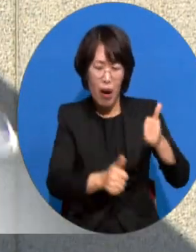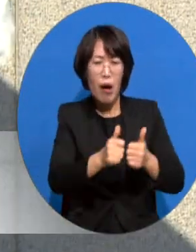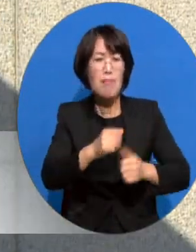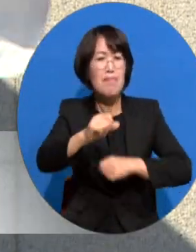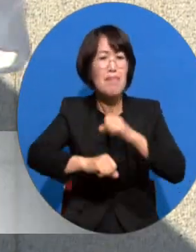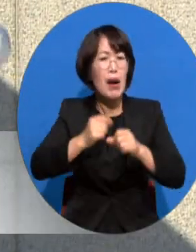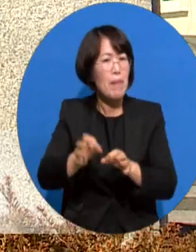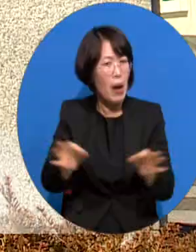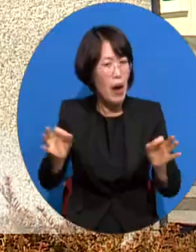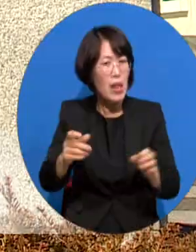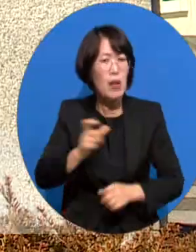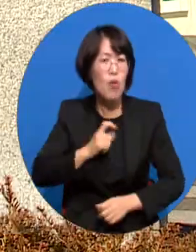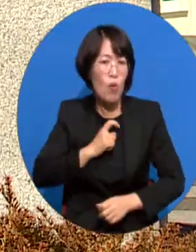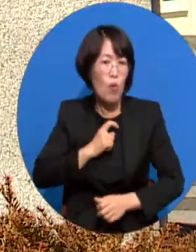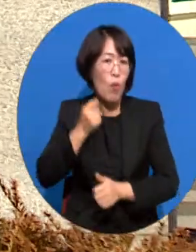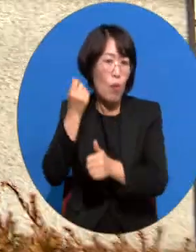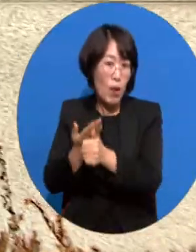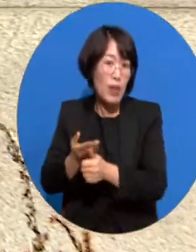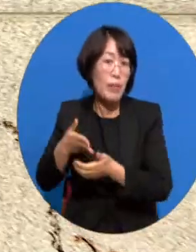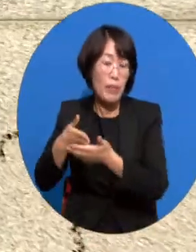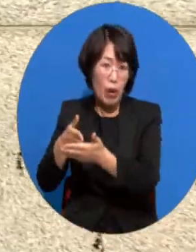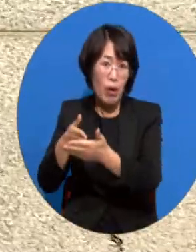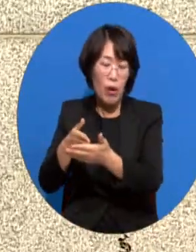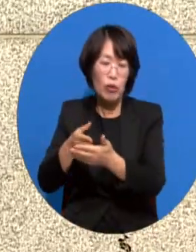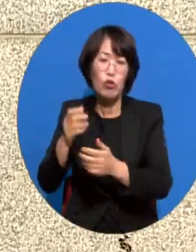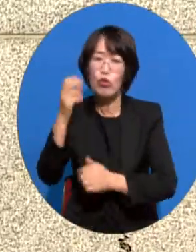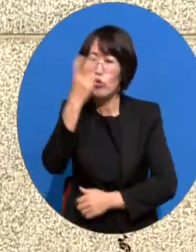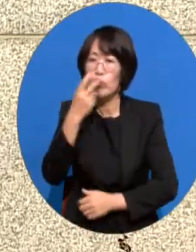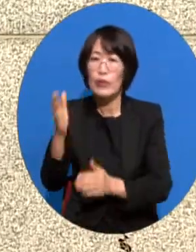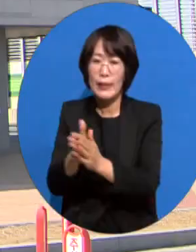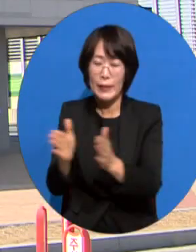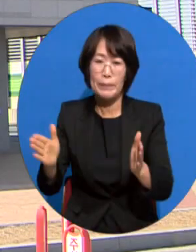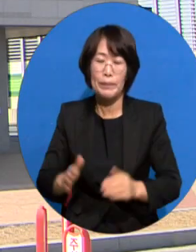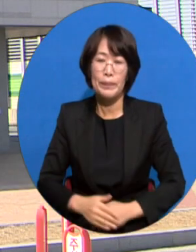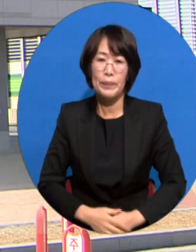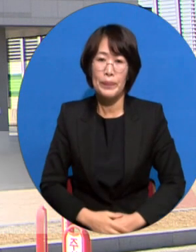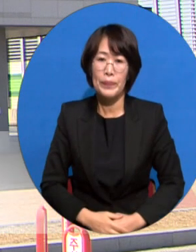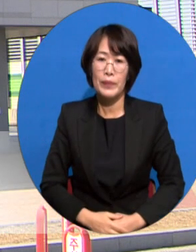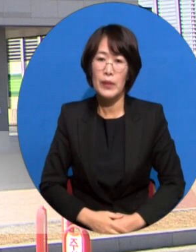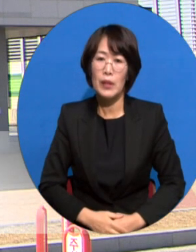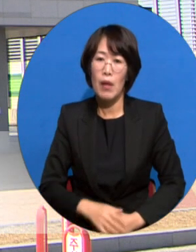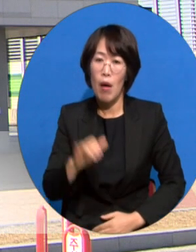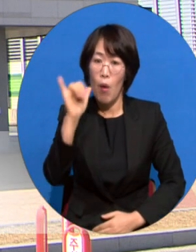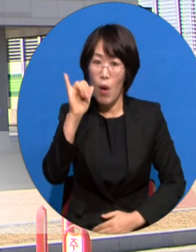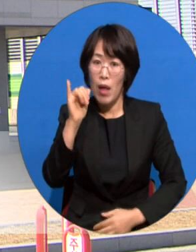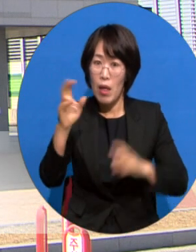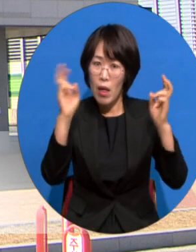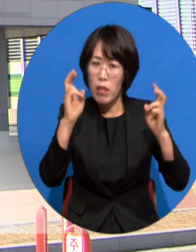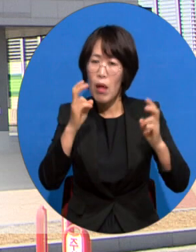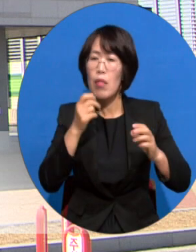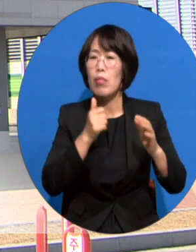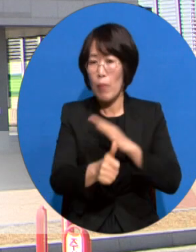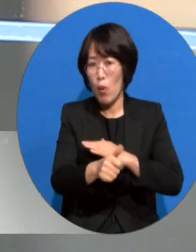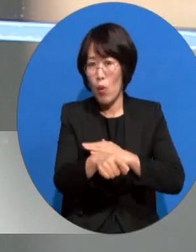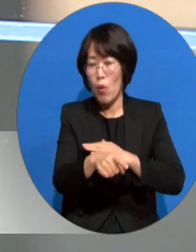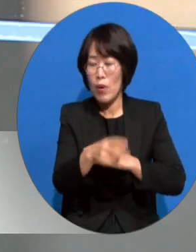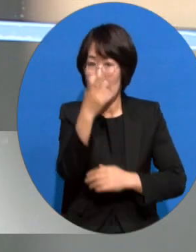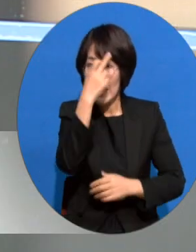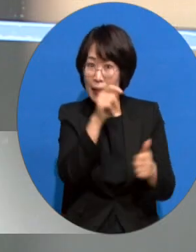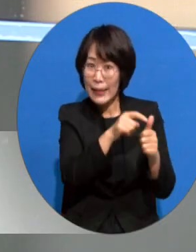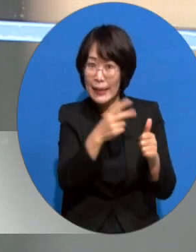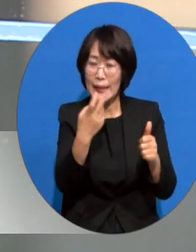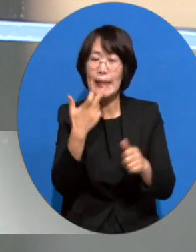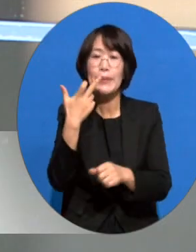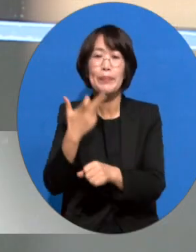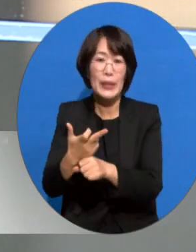된 의혹이 있다는 고발장을 접수하고 수사에 나섰습니다. Y법인 대표이사였던 최모 씨는 지난